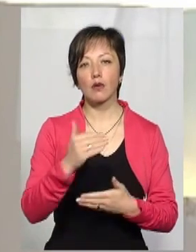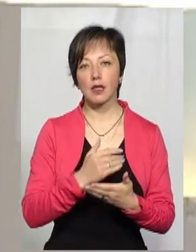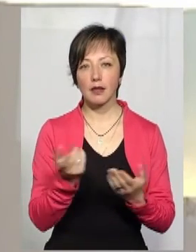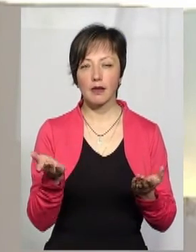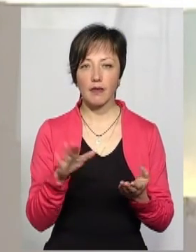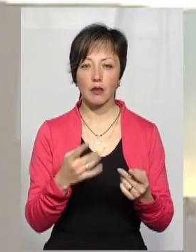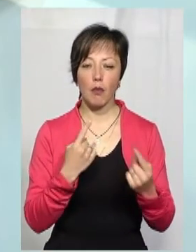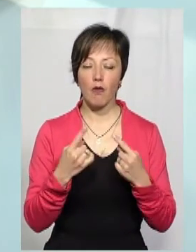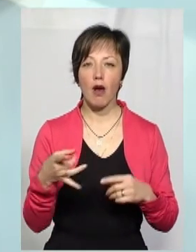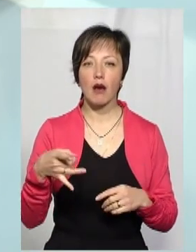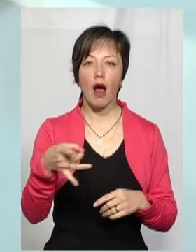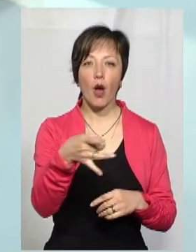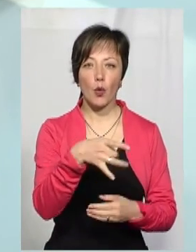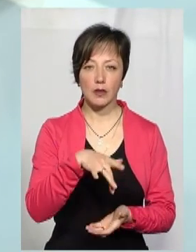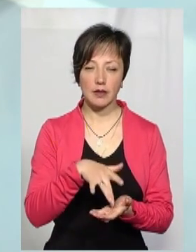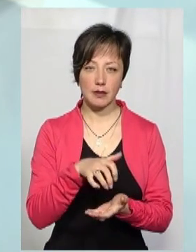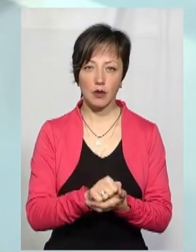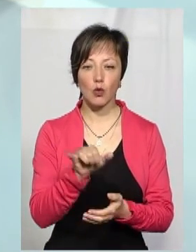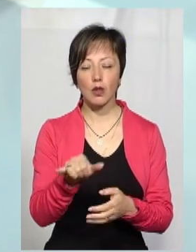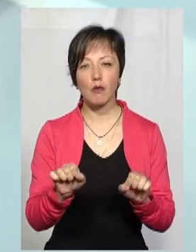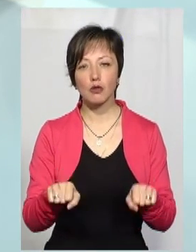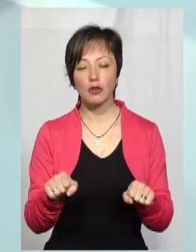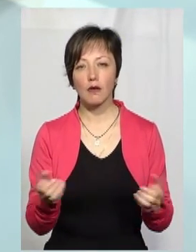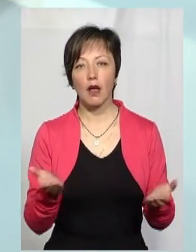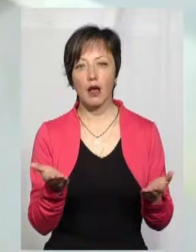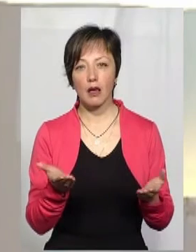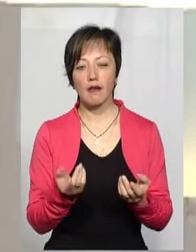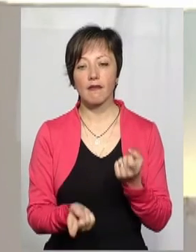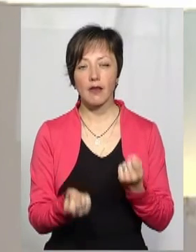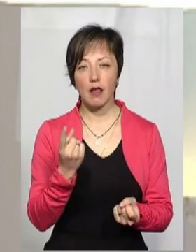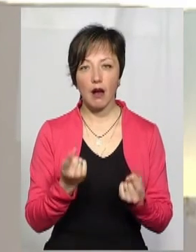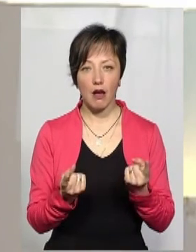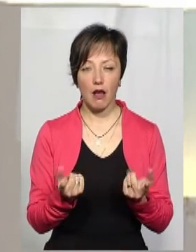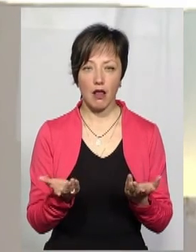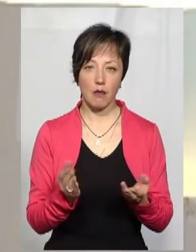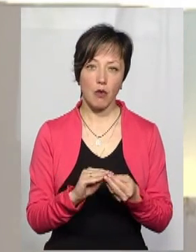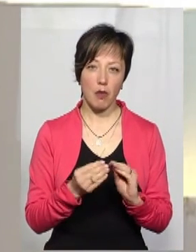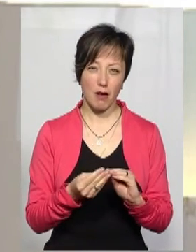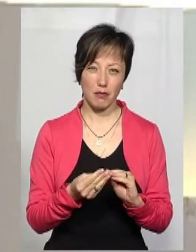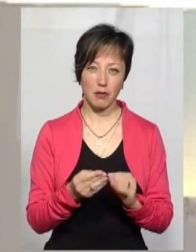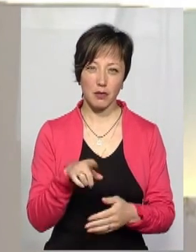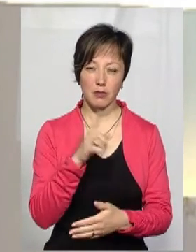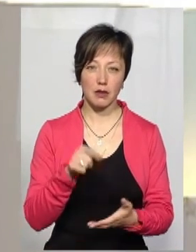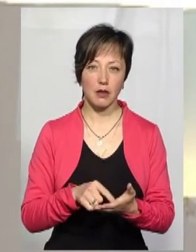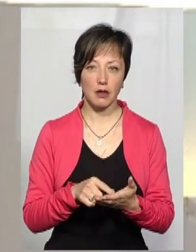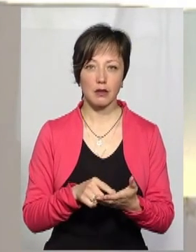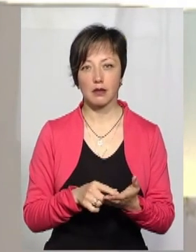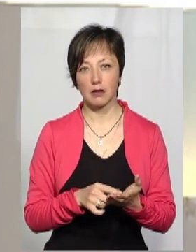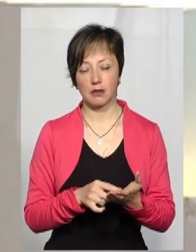про районні центри зайнятості. Які у них, можливо, виникали проблемні